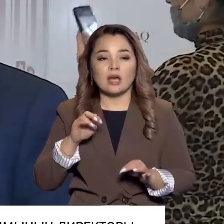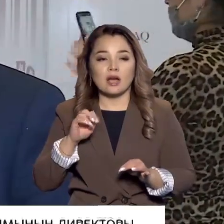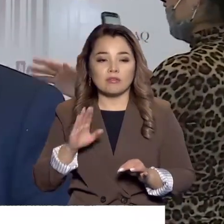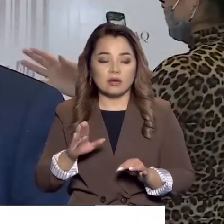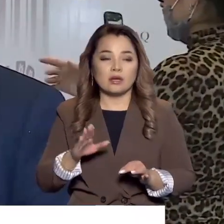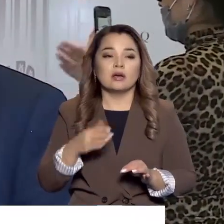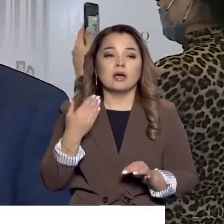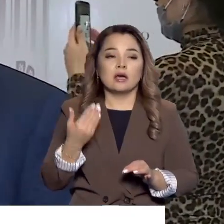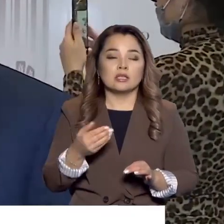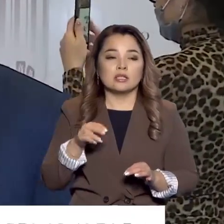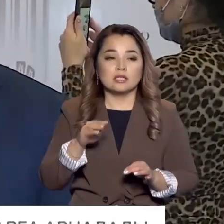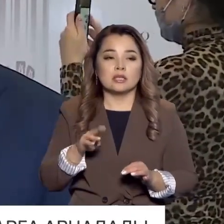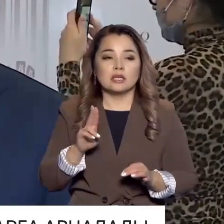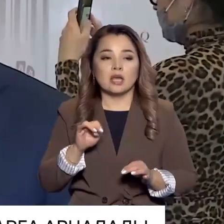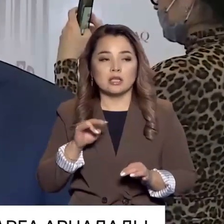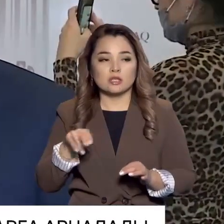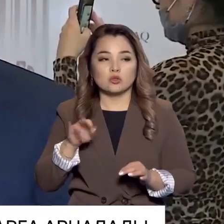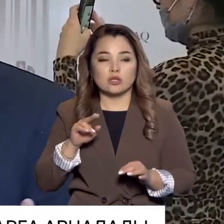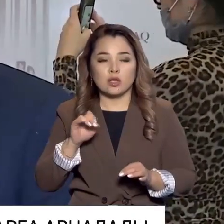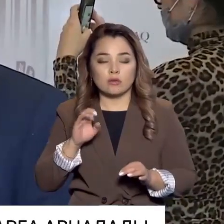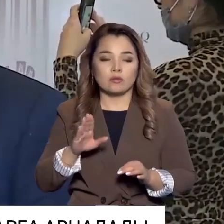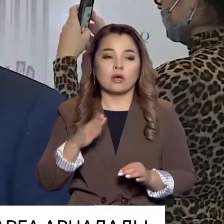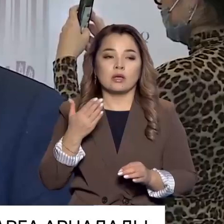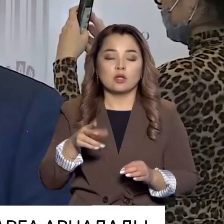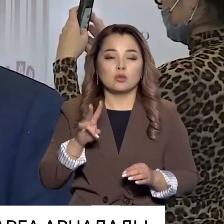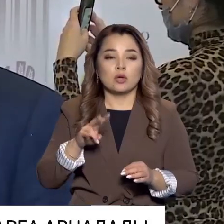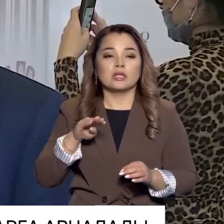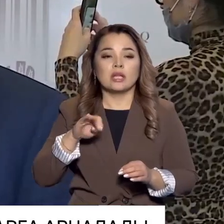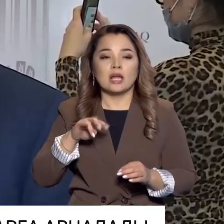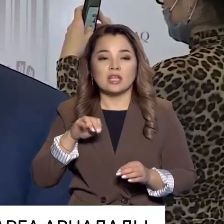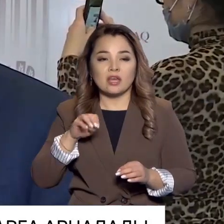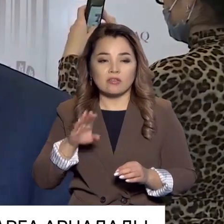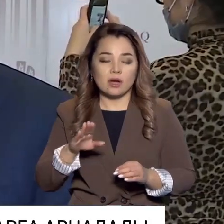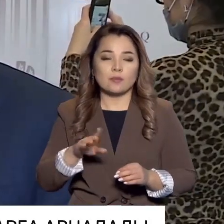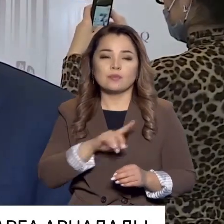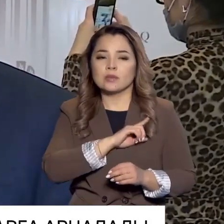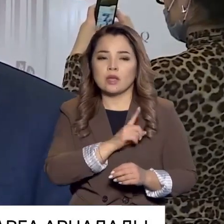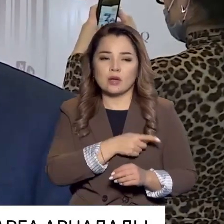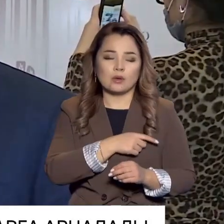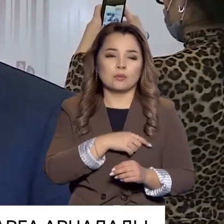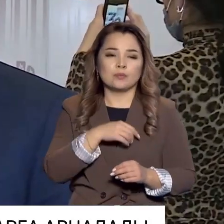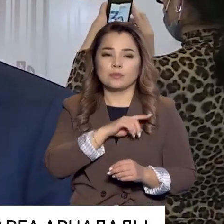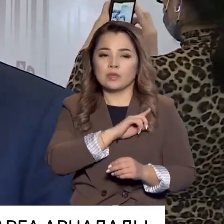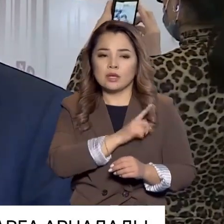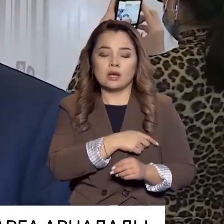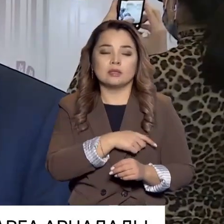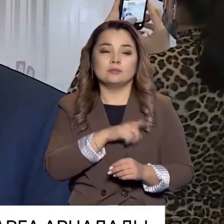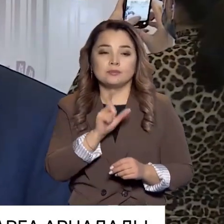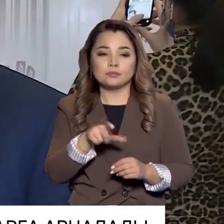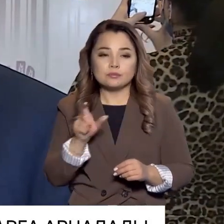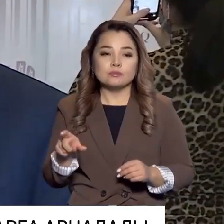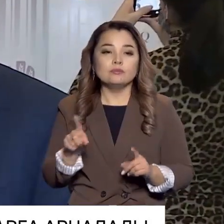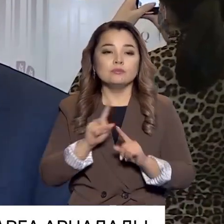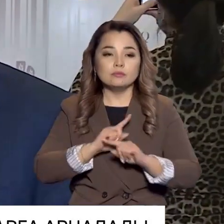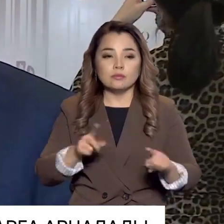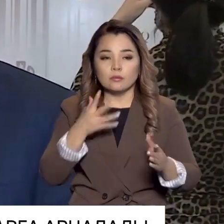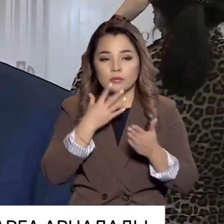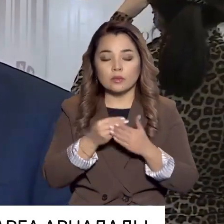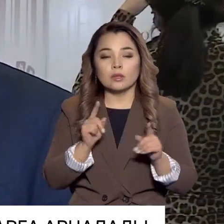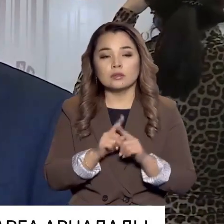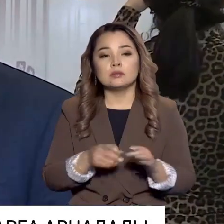Кеңіз Дүсекеевке, Талғат Сарыбаев, Нұрғиса Тілендиев және мықты-мықты өздерінің қаламсабынан